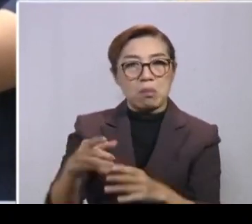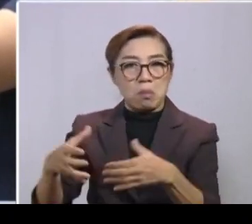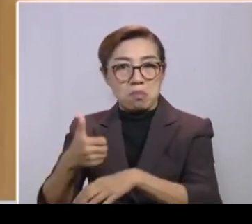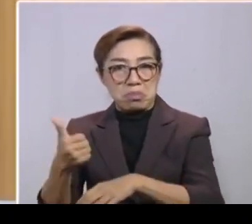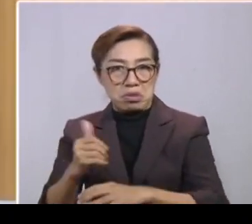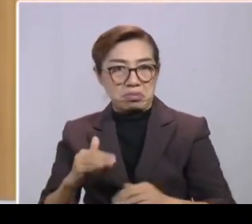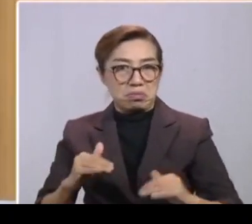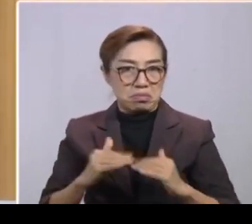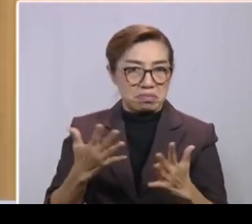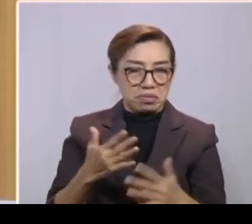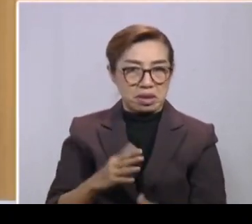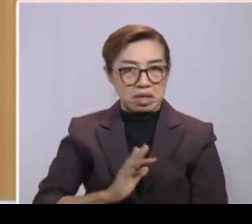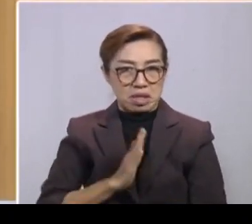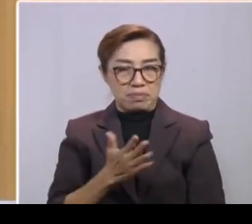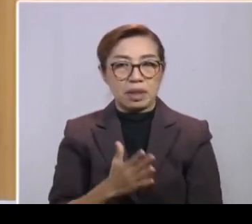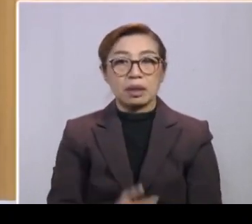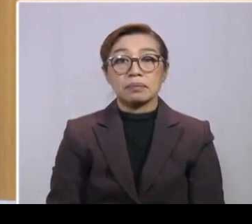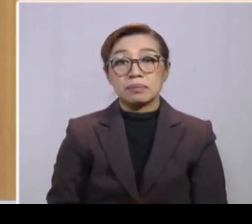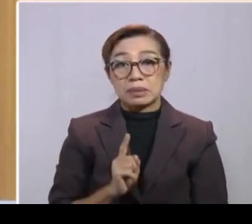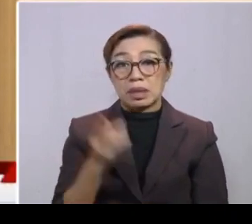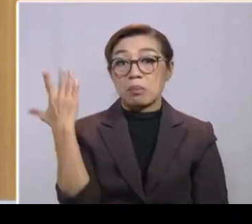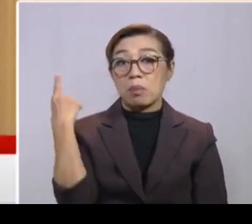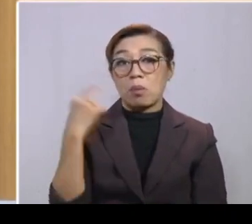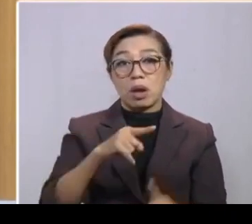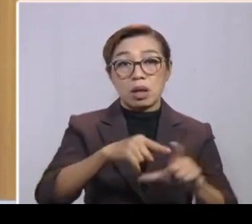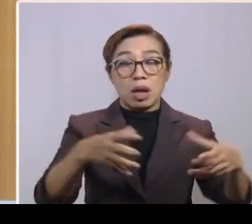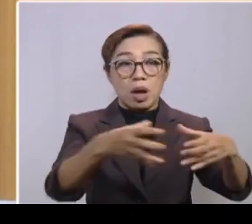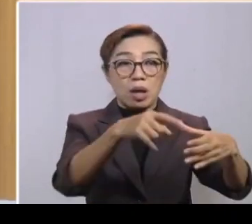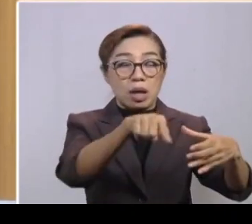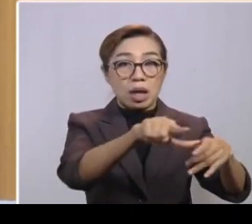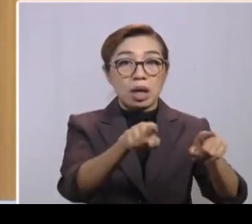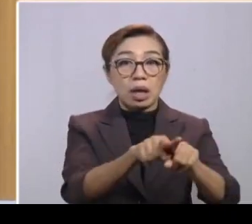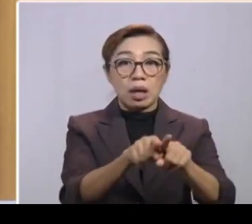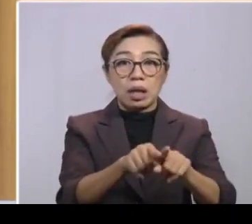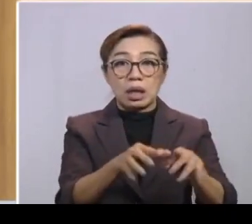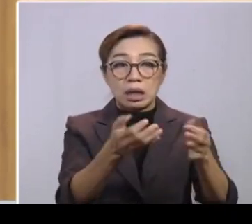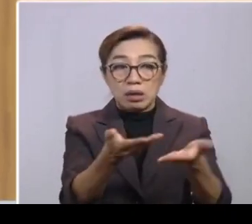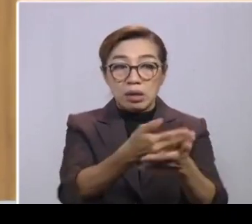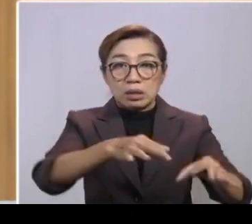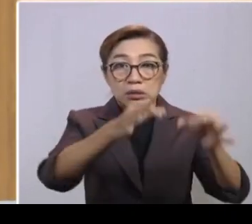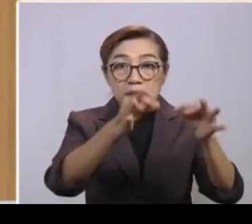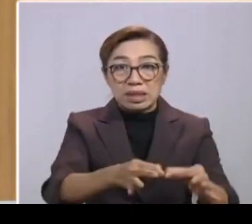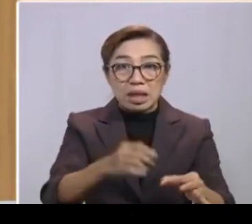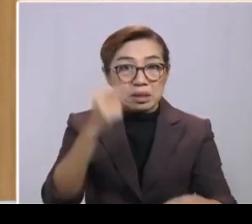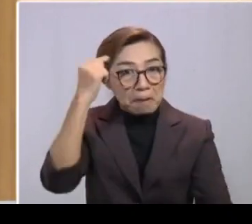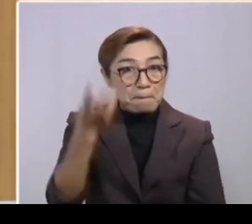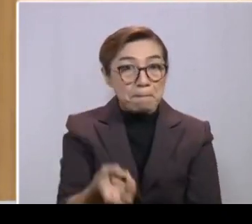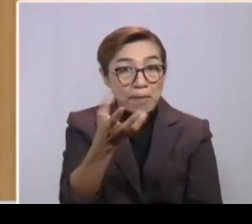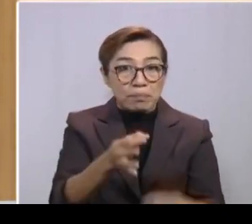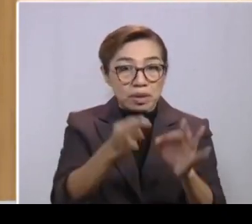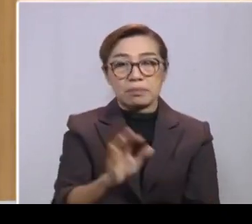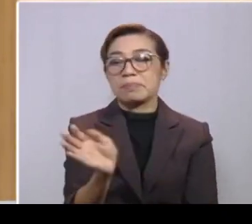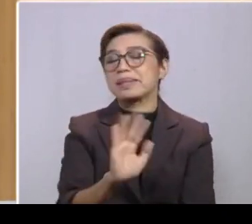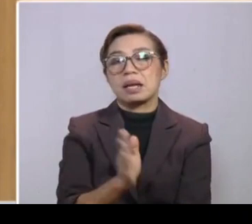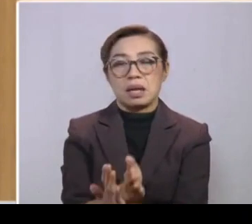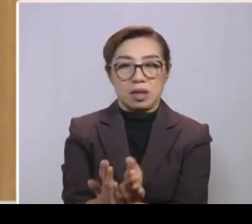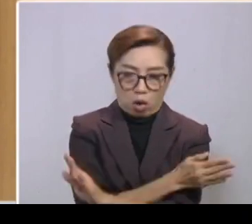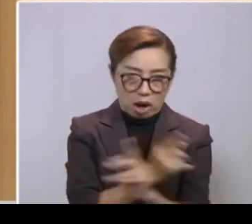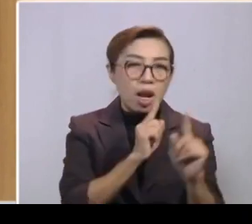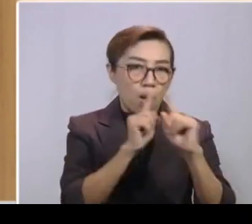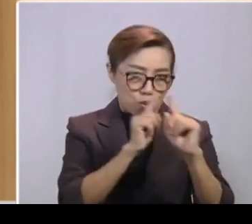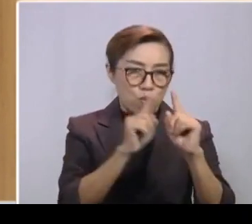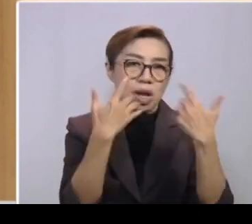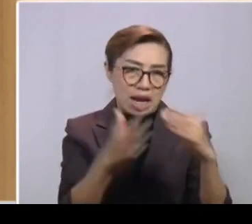ค่ะพรรคก้าวไกลเมื่อวานไม่ได้เป็นการตัดสินใจในระยะสั้นนะครับเรามีการพูดคุยถึงอปชั่นต่าง